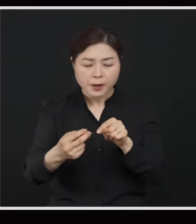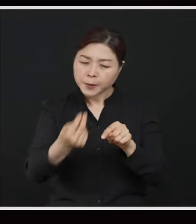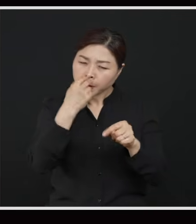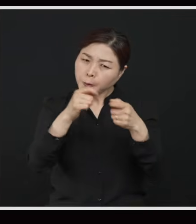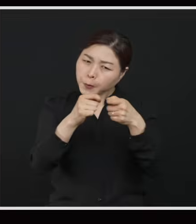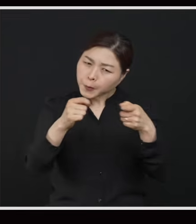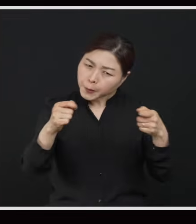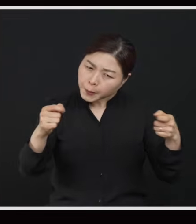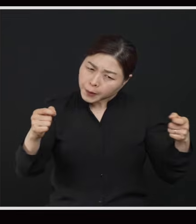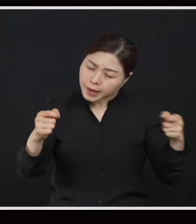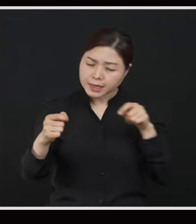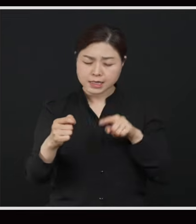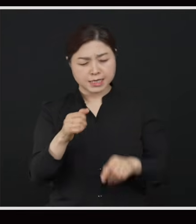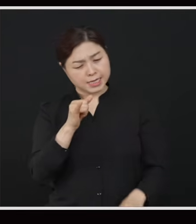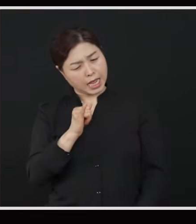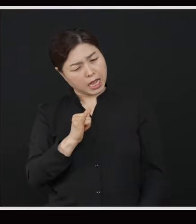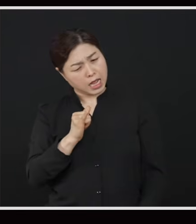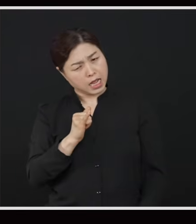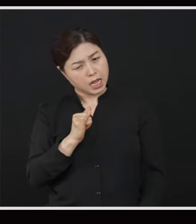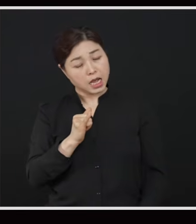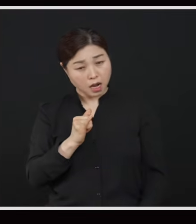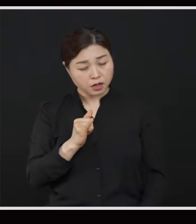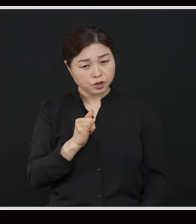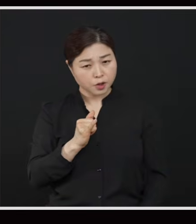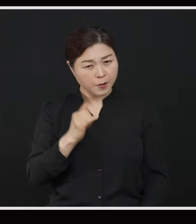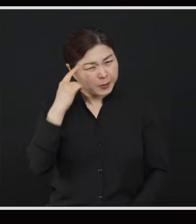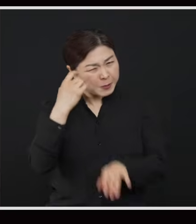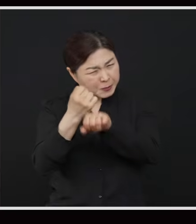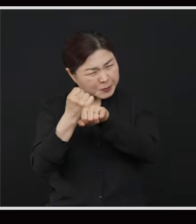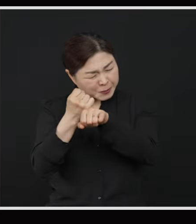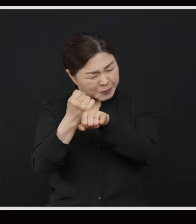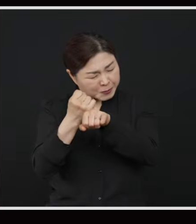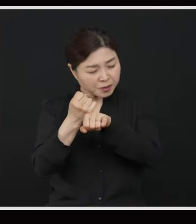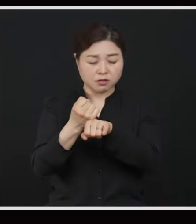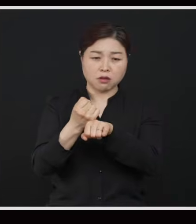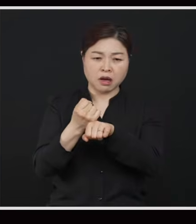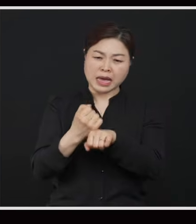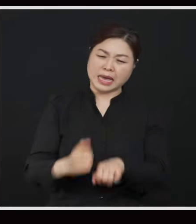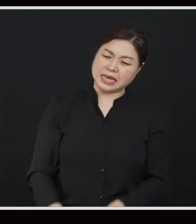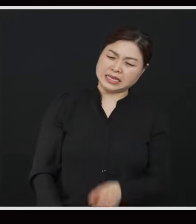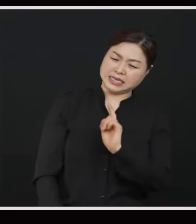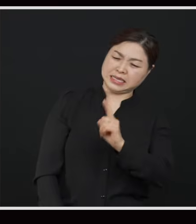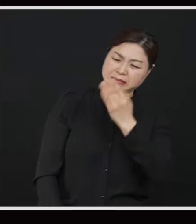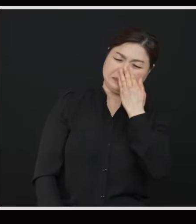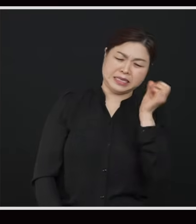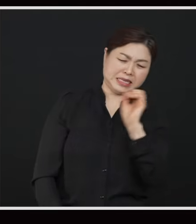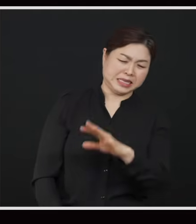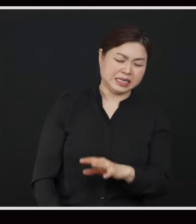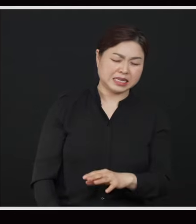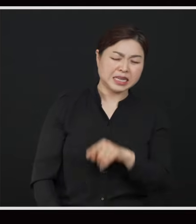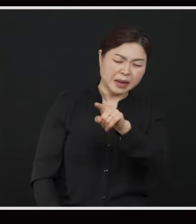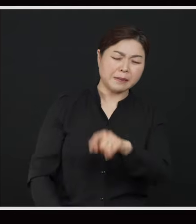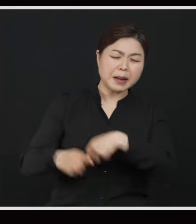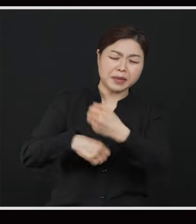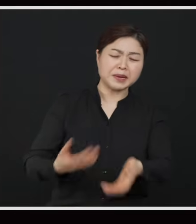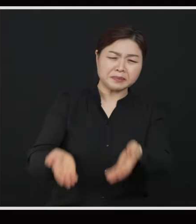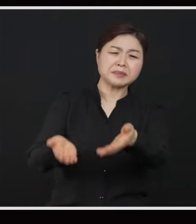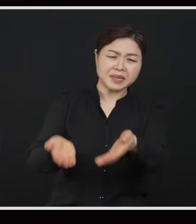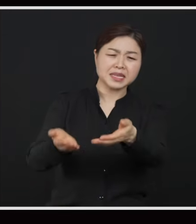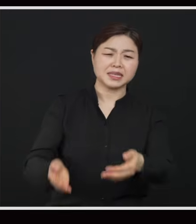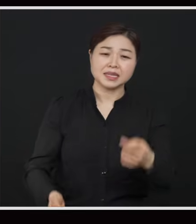없나? 미친 실험을 누가 해가지고 싹 무시를 했대요. 그냥 나가 떨어져라, 한번